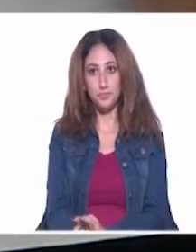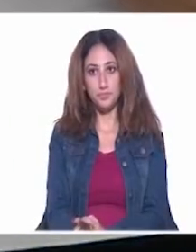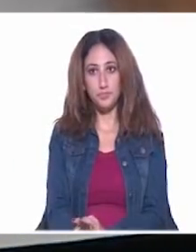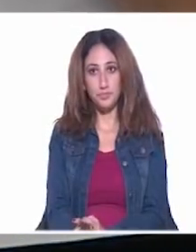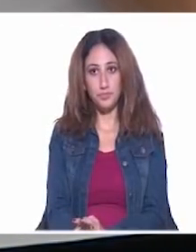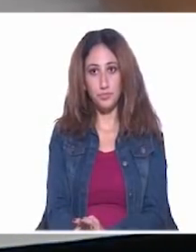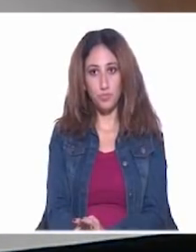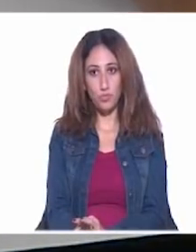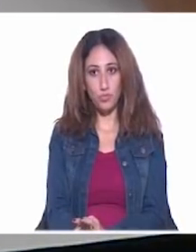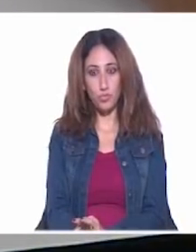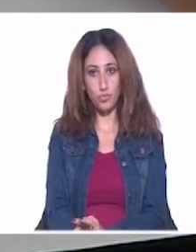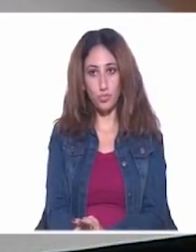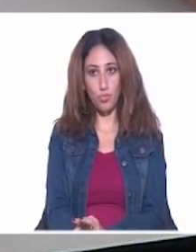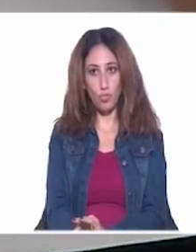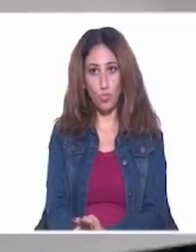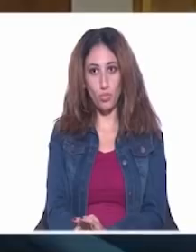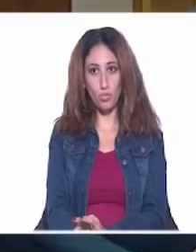علامه شفه.